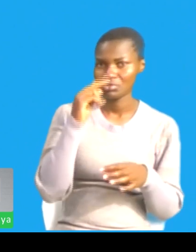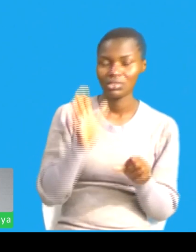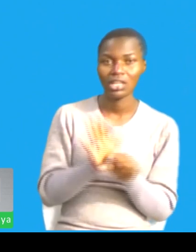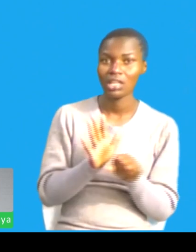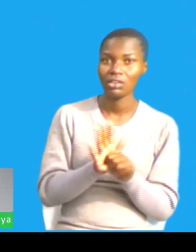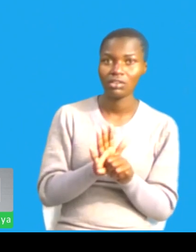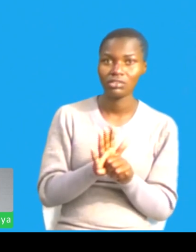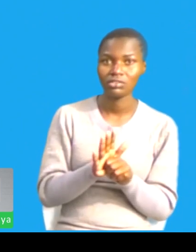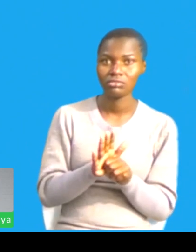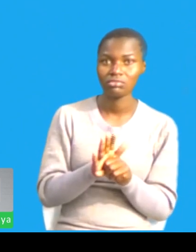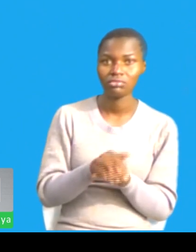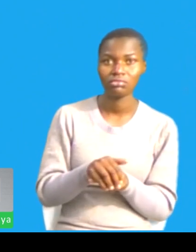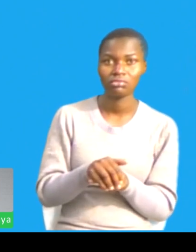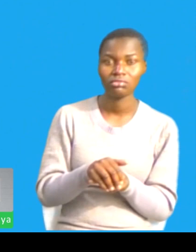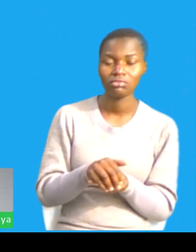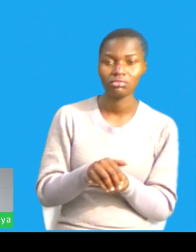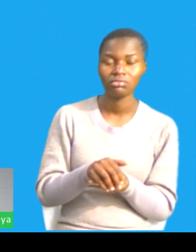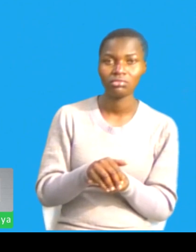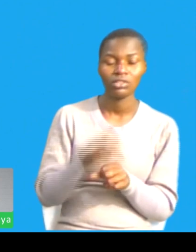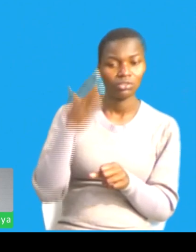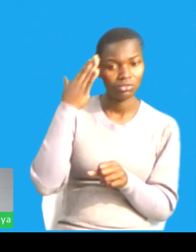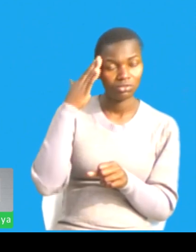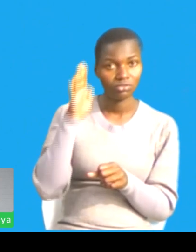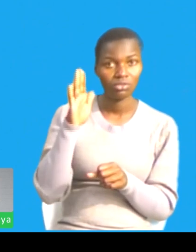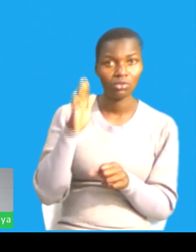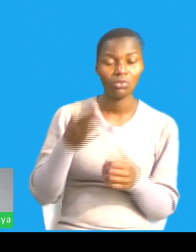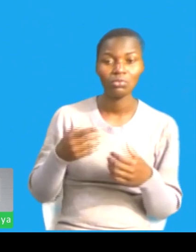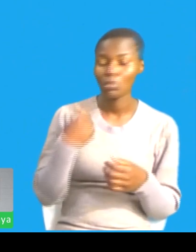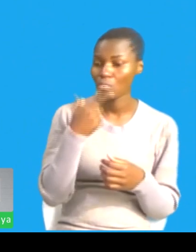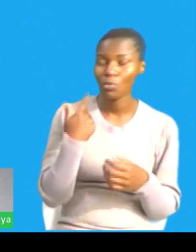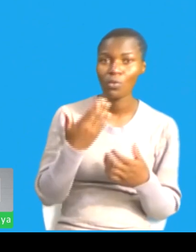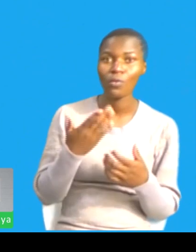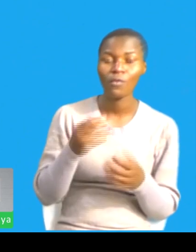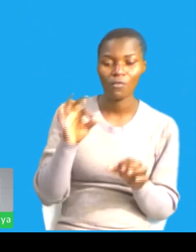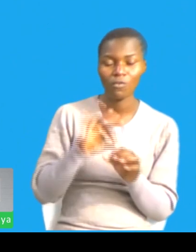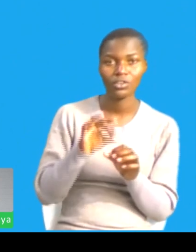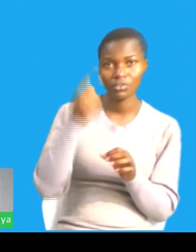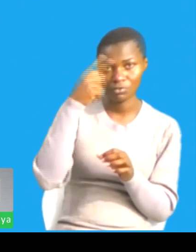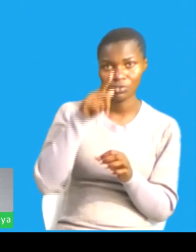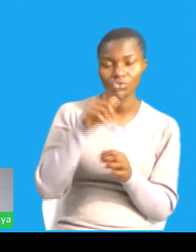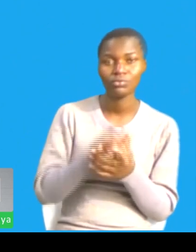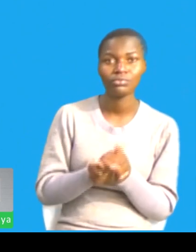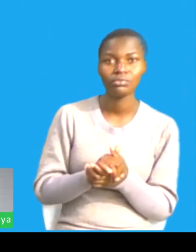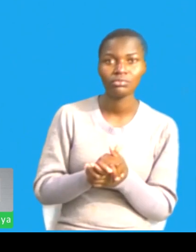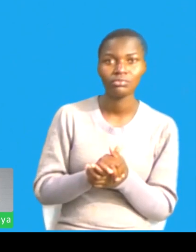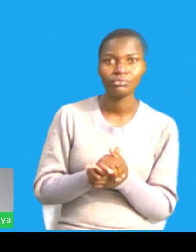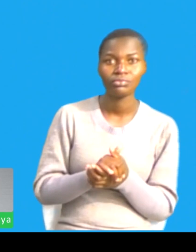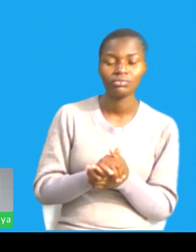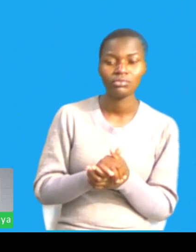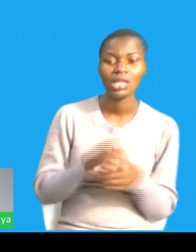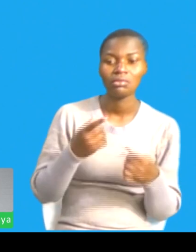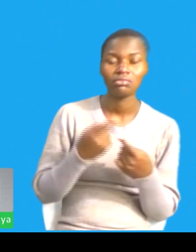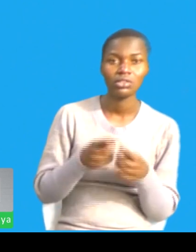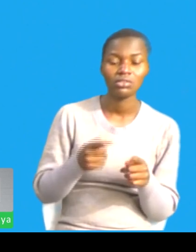know who voted for you. It's not supposed to be unasema ati hii area hawakunipigia kura just because mimi ni natoka eneo